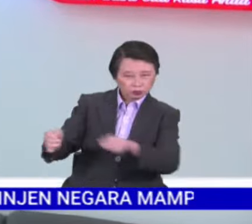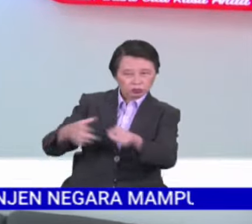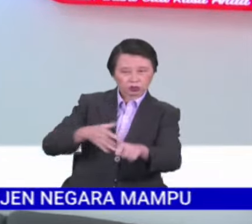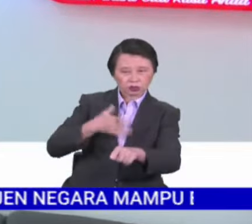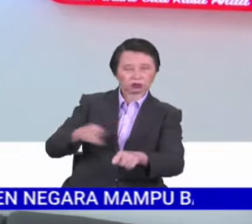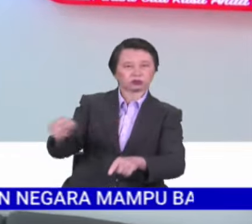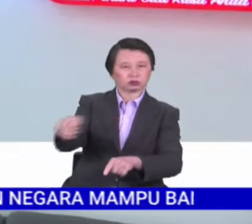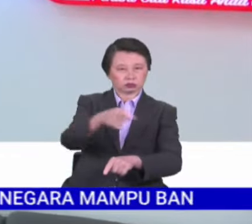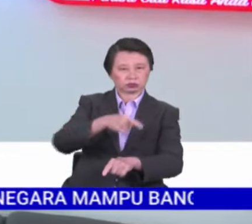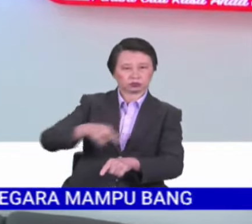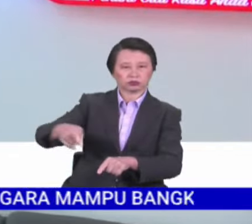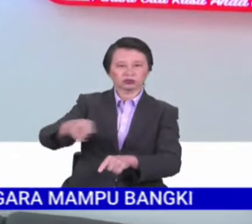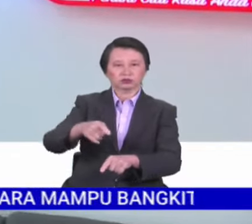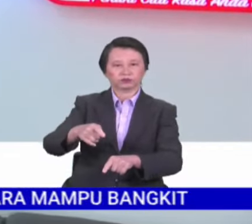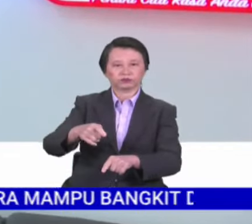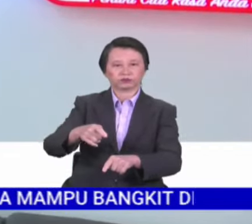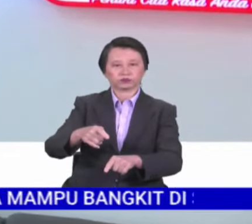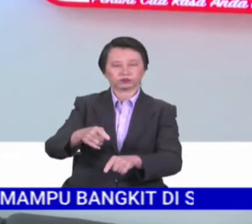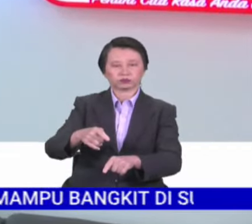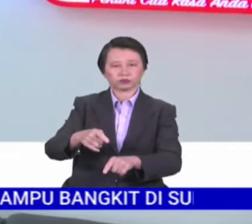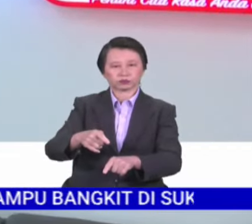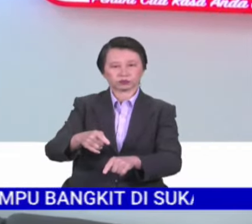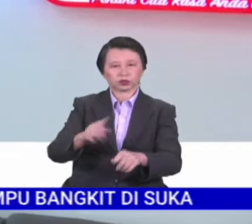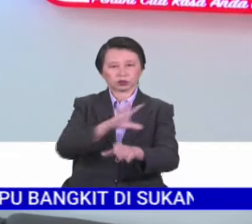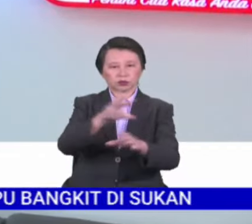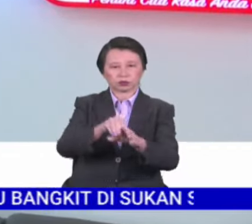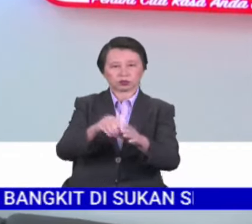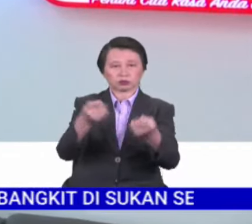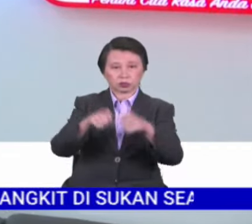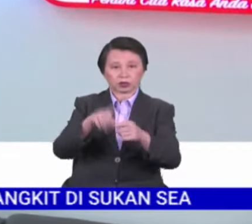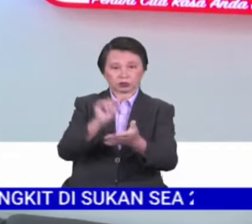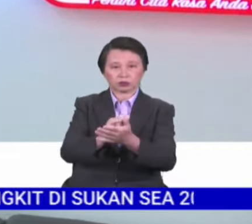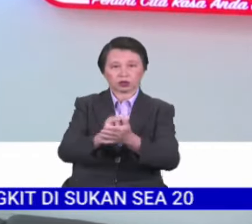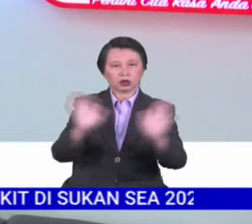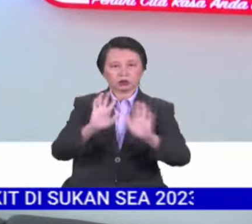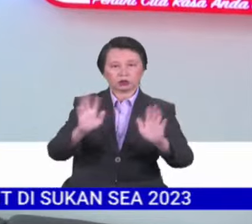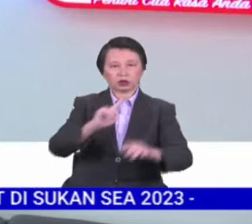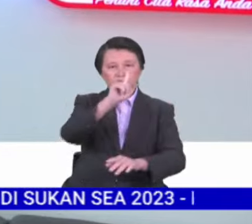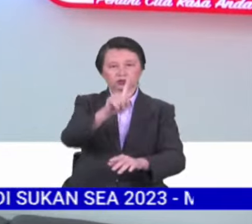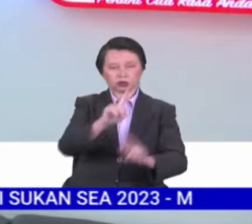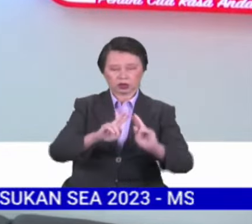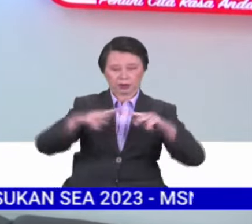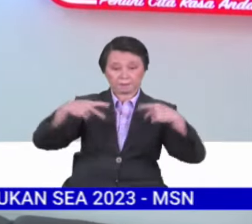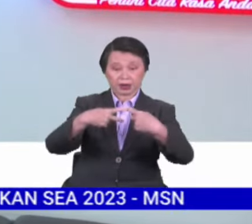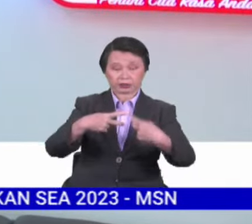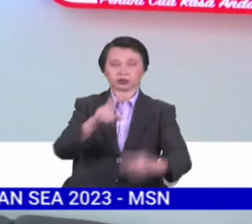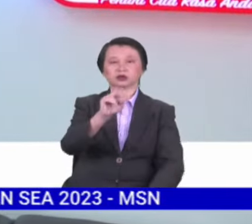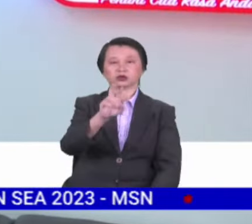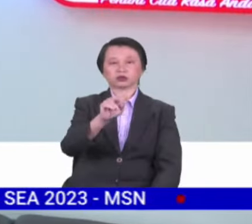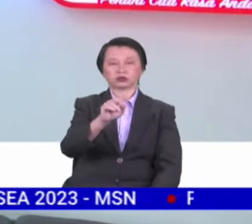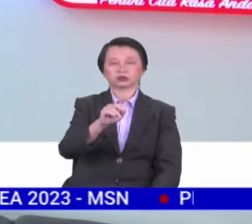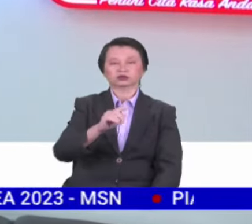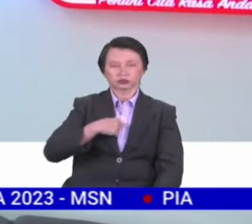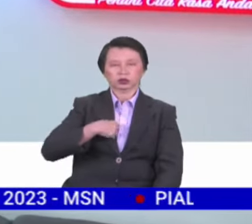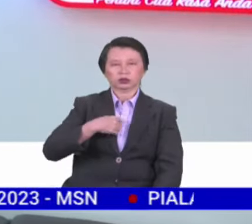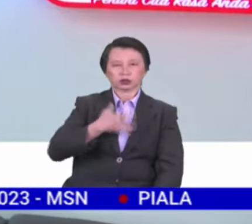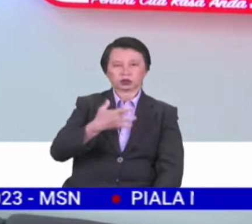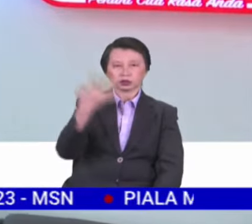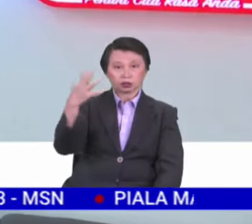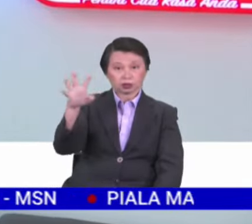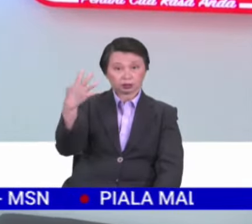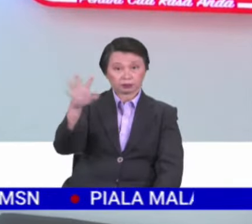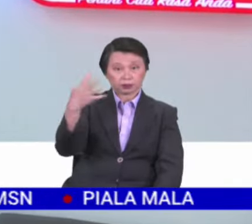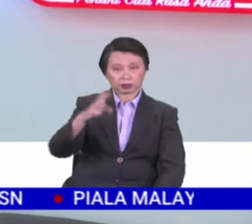rasanya mereka ini, pertelikahan antara mereka menyebabkan berlaku begitu. Bukan soal parti, saya rasa. Jadi itulah 14 siasatan ini,